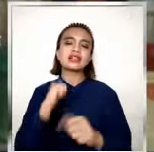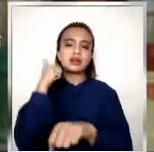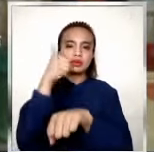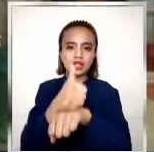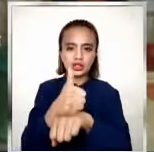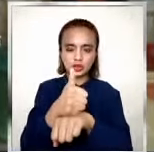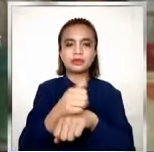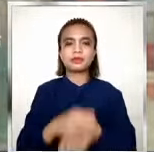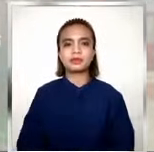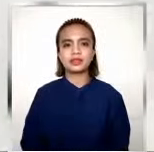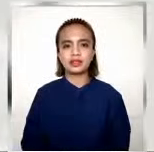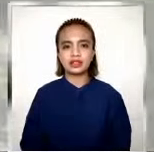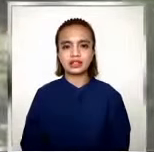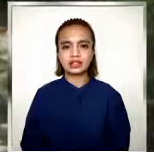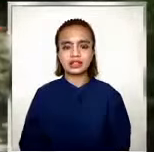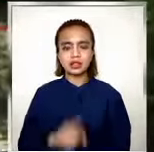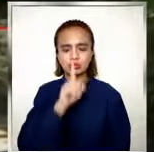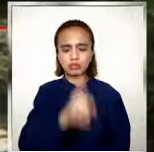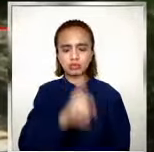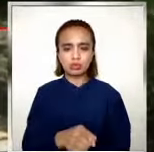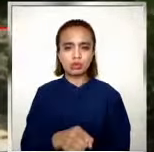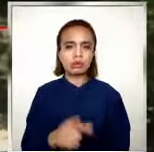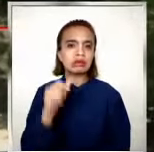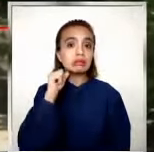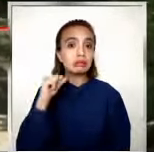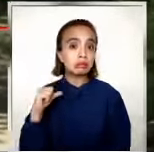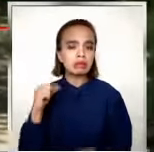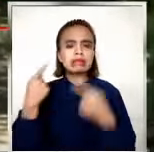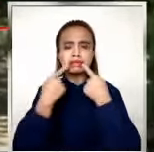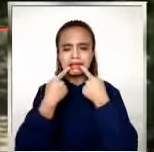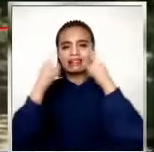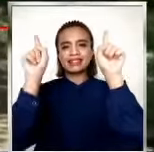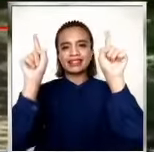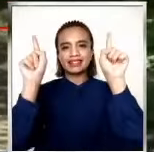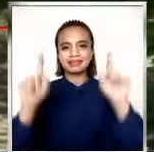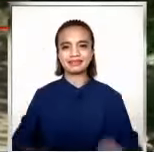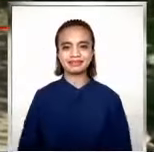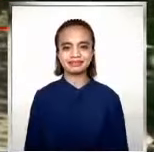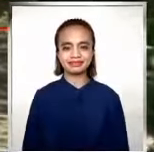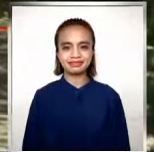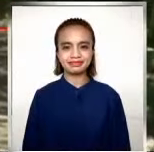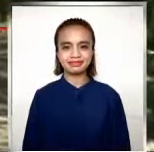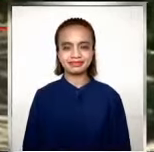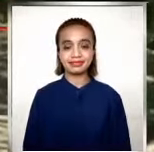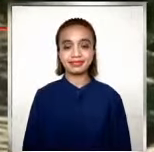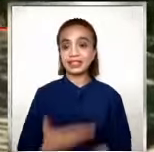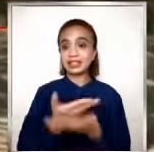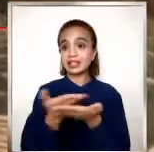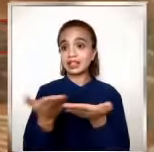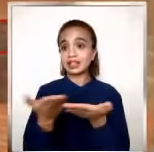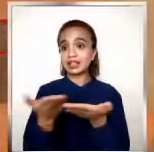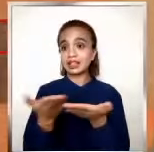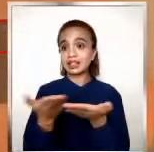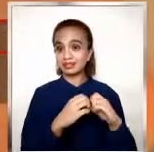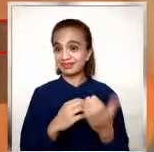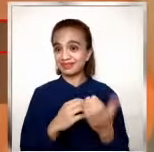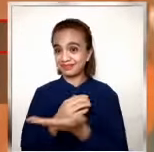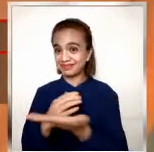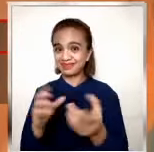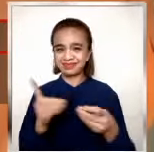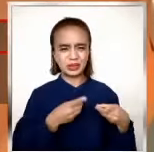successful na operasyon sa anak namin. Mga kapuso, dahil sa inyong mga donasyon,